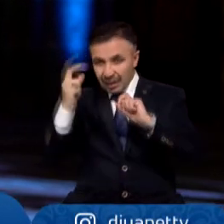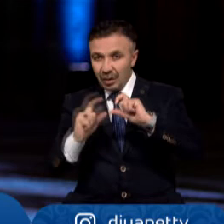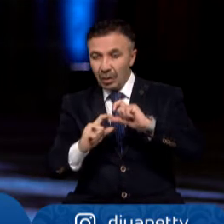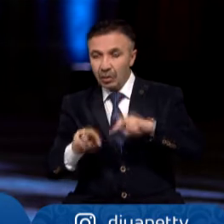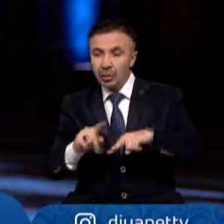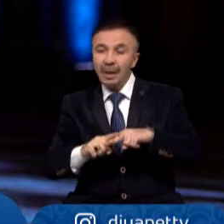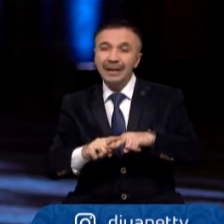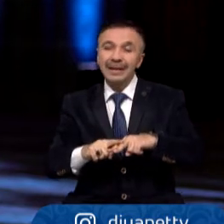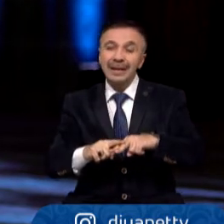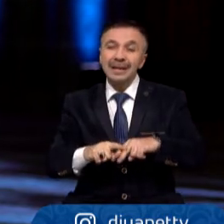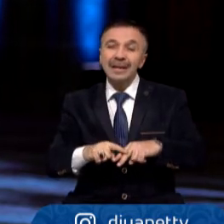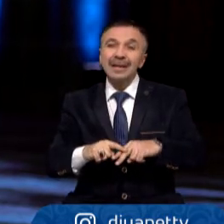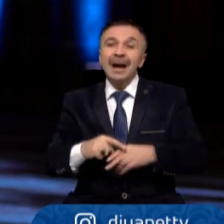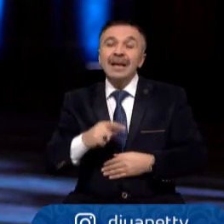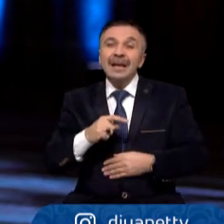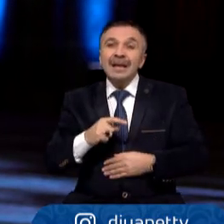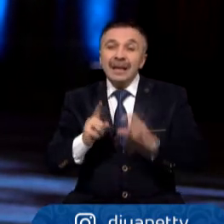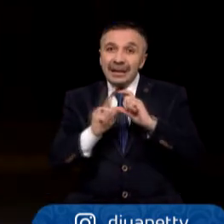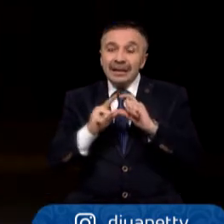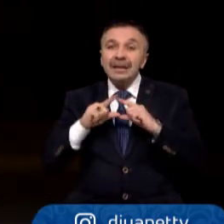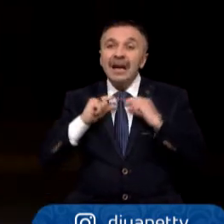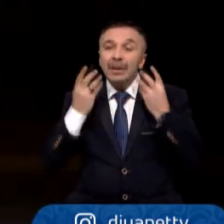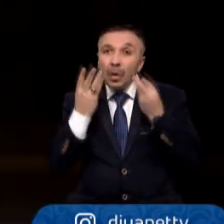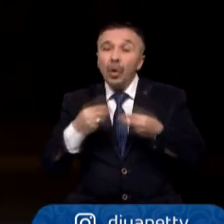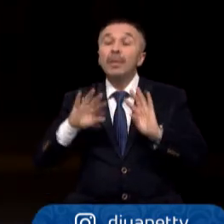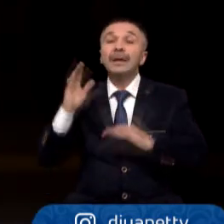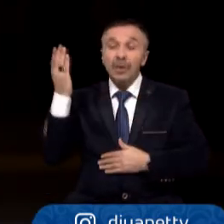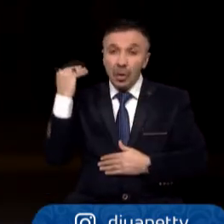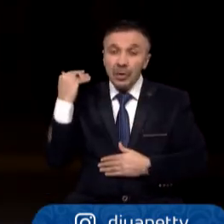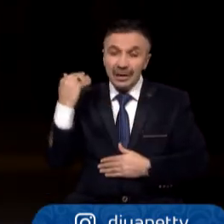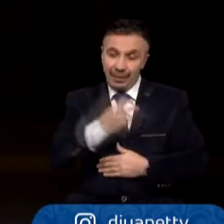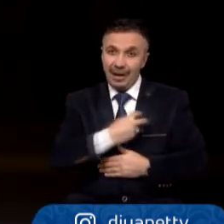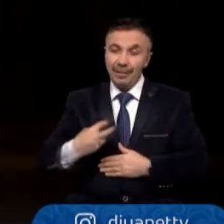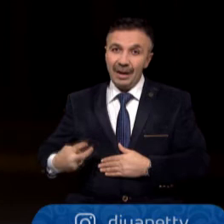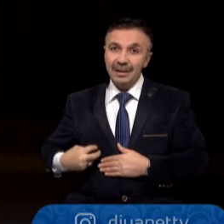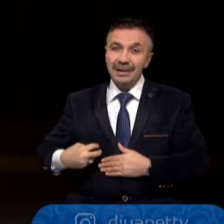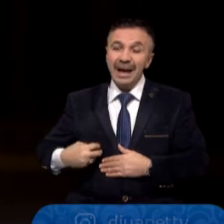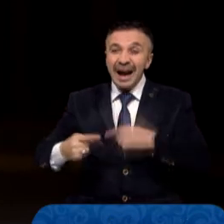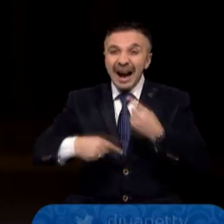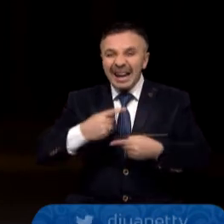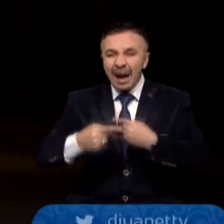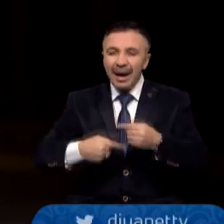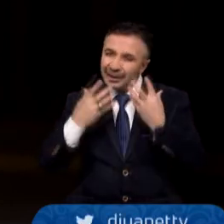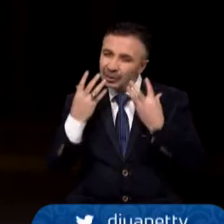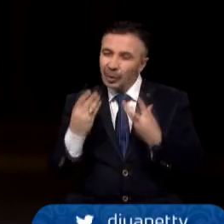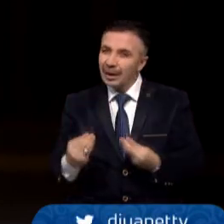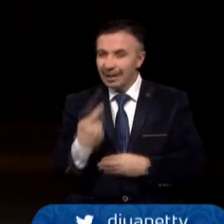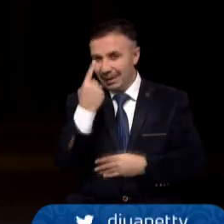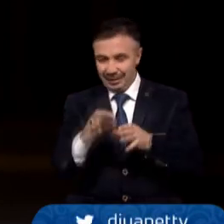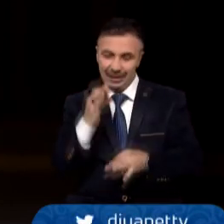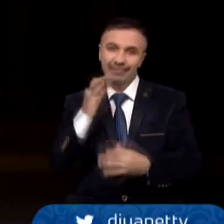Peygamber Efendimiz'e damat olmadan da peygamberimizle yakınlığı olan bir